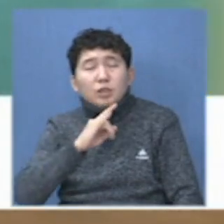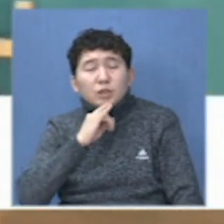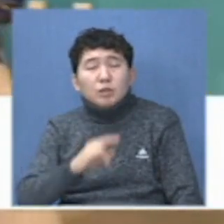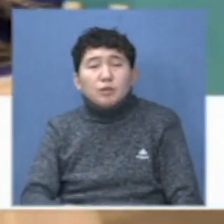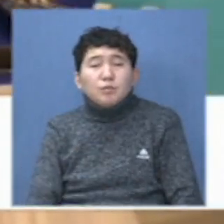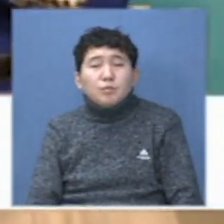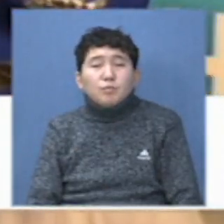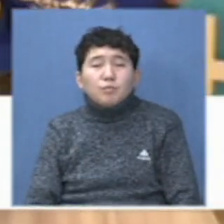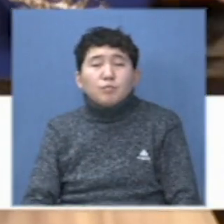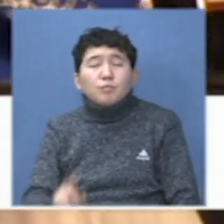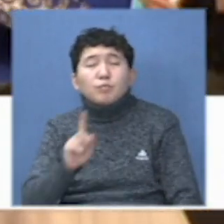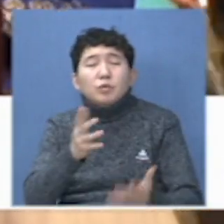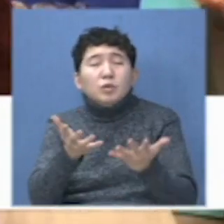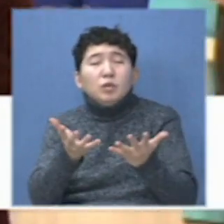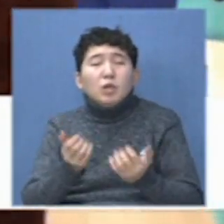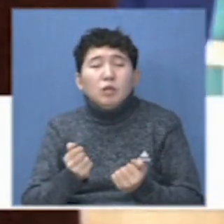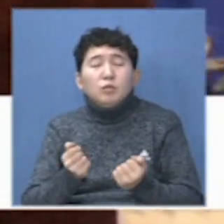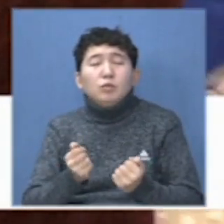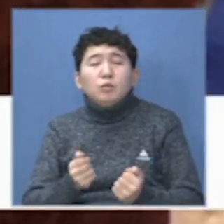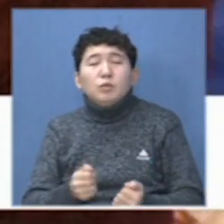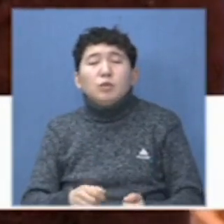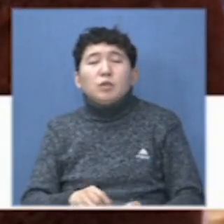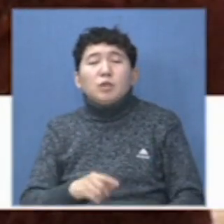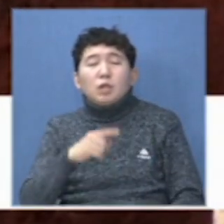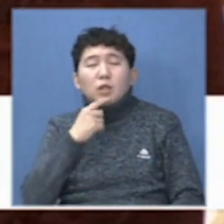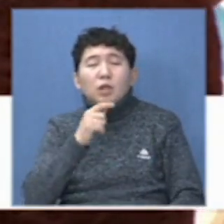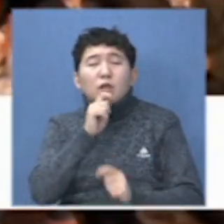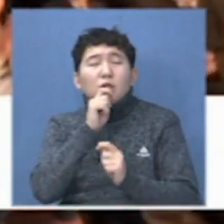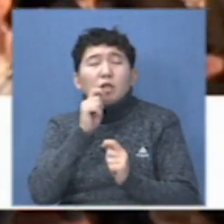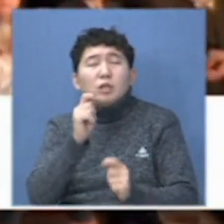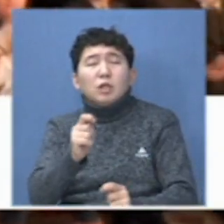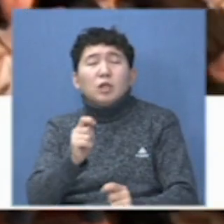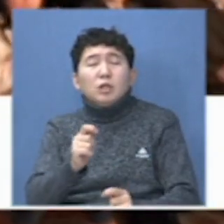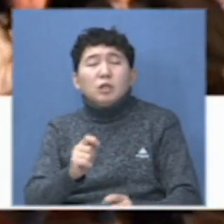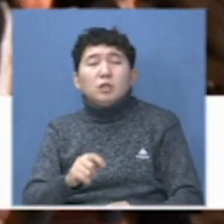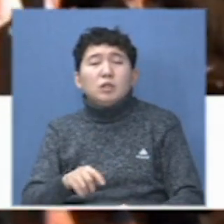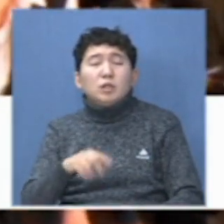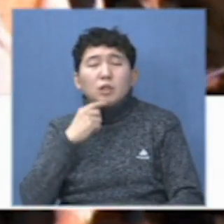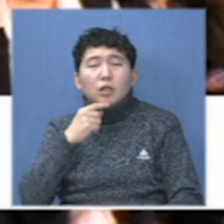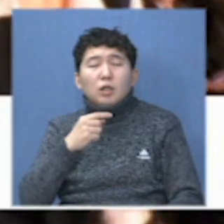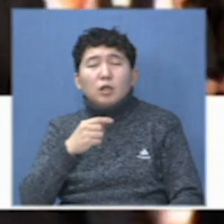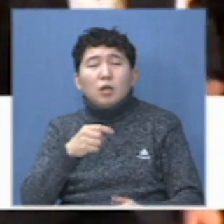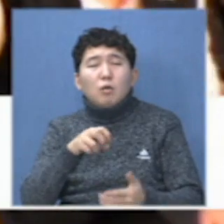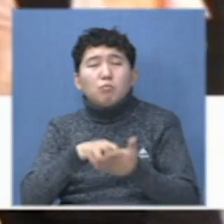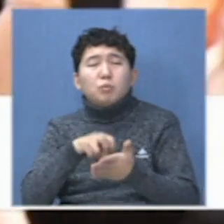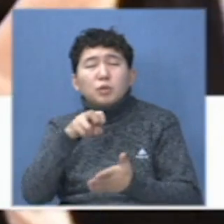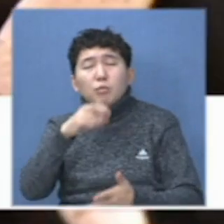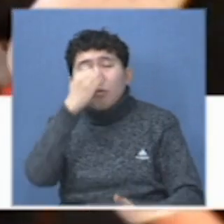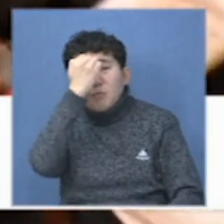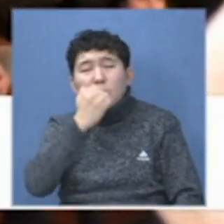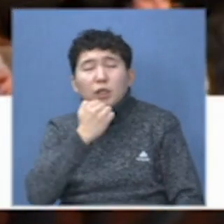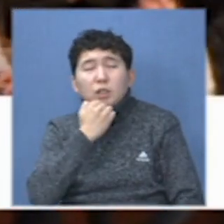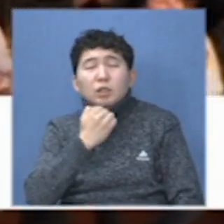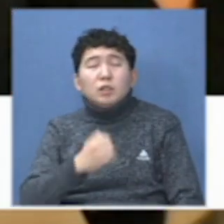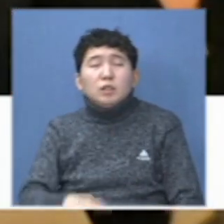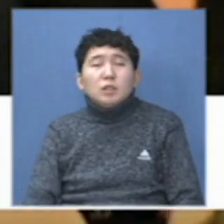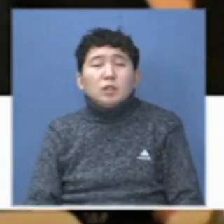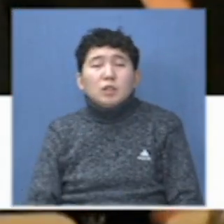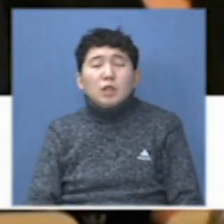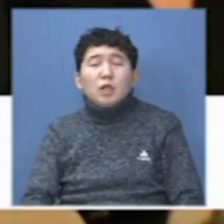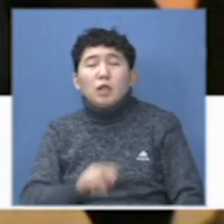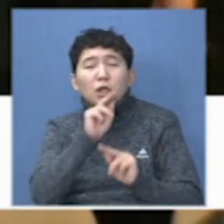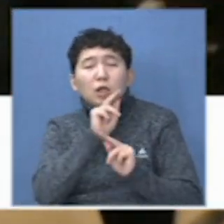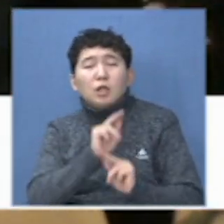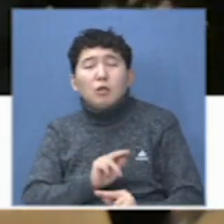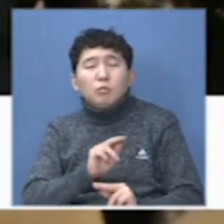чтобы получить из рук акима почетные награды в честь Дня независимости, поистине гордится тем, что ему выпала честь работать на